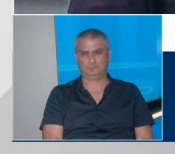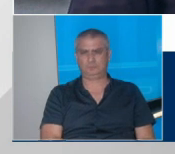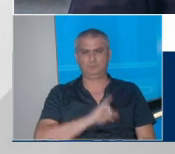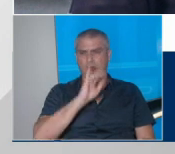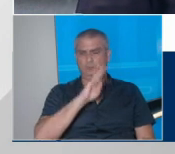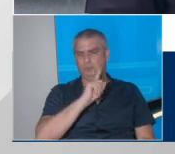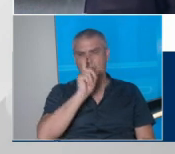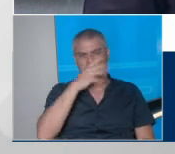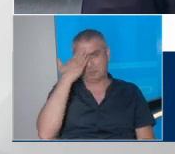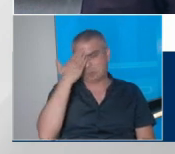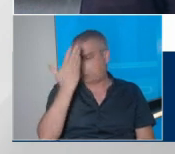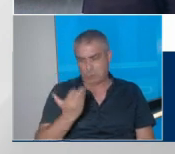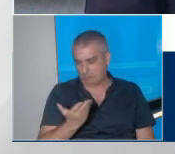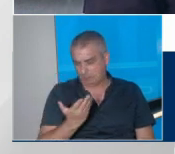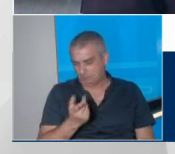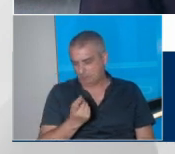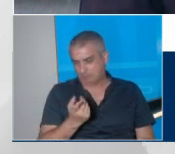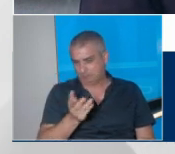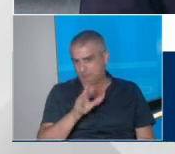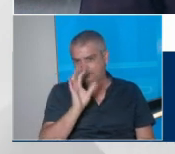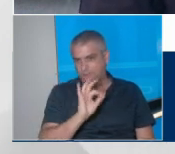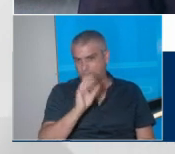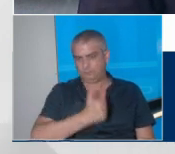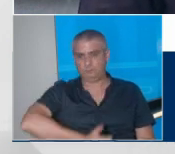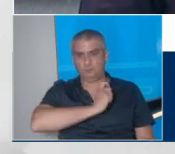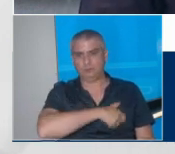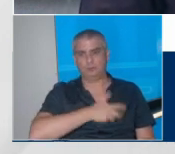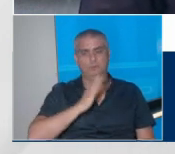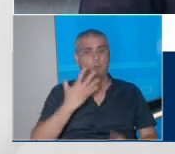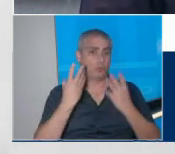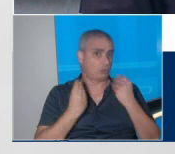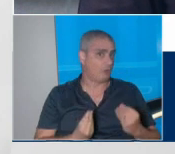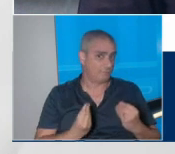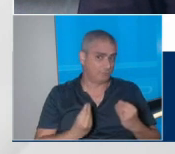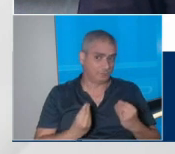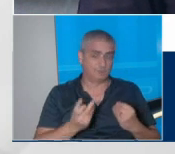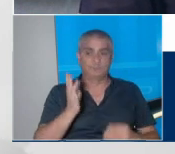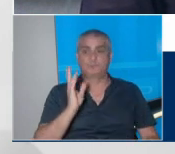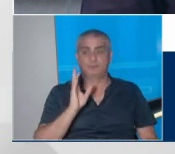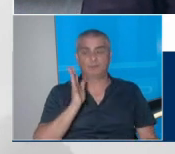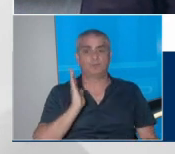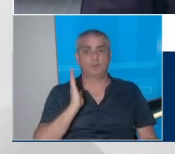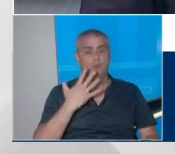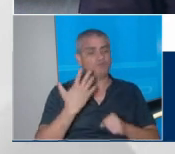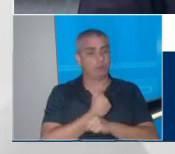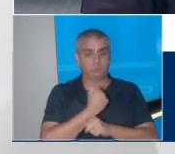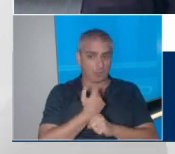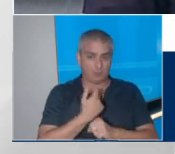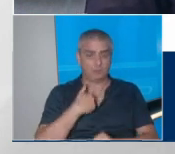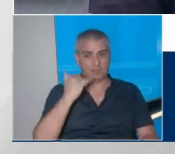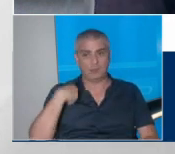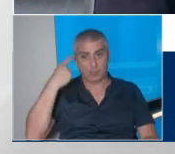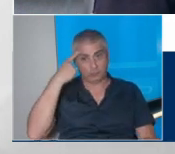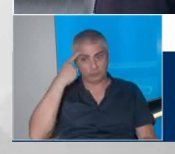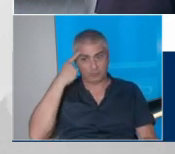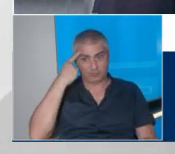ברודני לא מוכר, לא היה, גם עדיין, ראש עיר מאוד מאוד טוב ומאוד מוצלח. אני כן